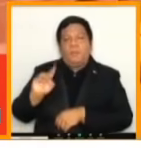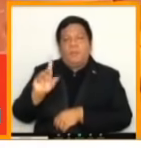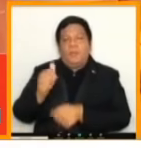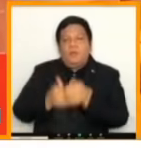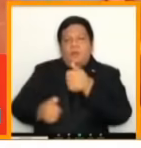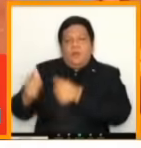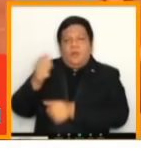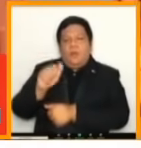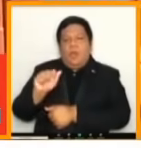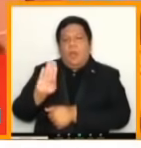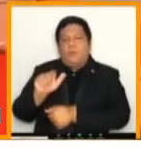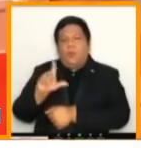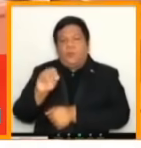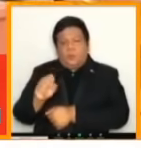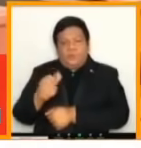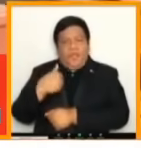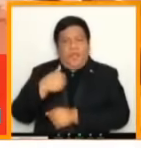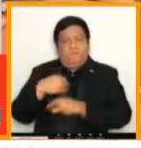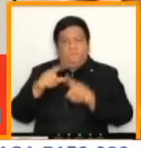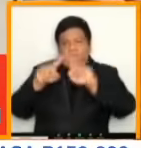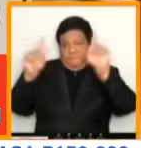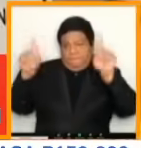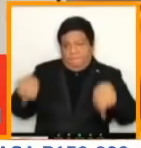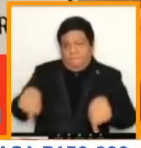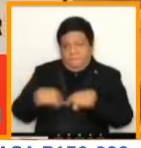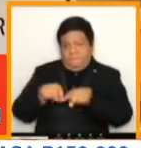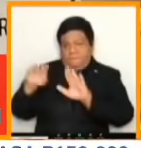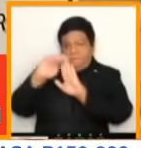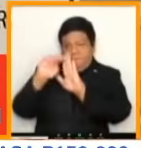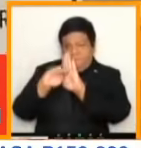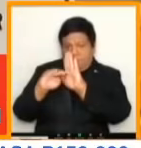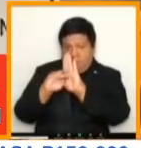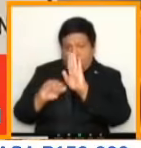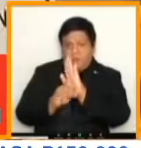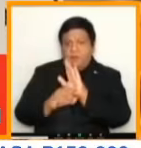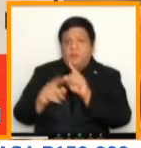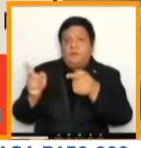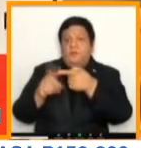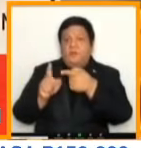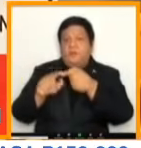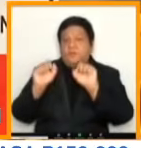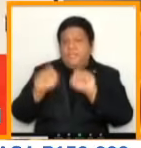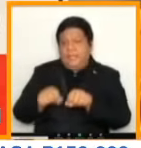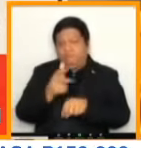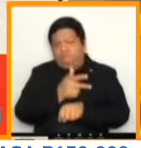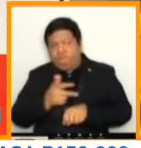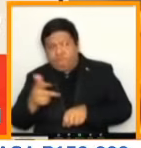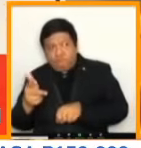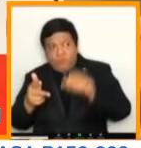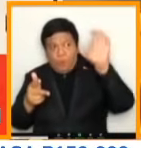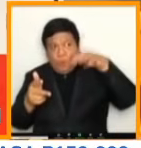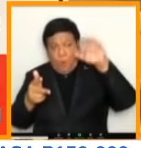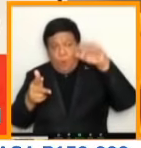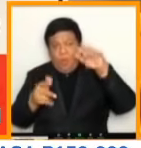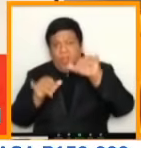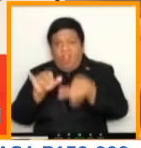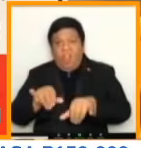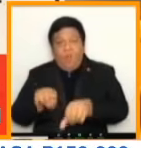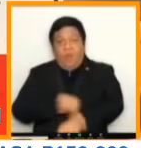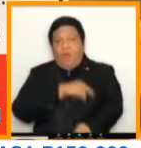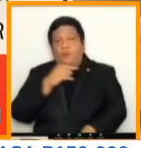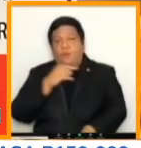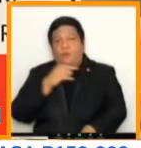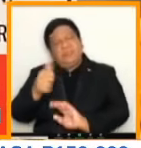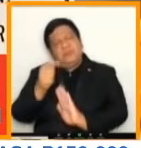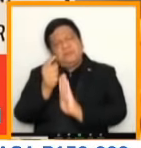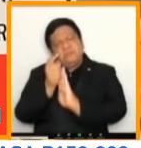may nakatirik na nga rito ng mga regulations. No? Una, bawal. Pwede rito mag-stay habang umuulan. Pero bawal magtagal. Maaari 10 minutes lang after ng